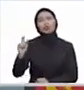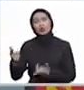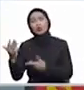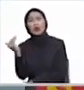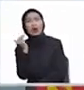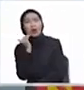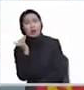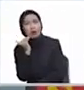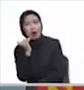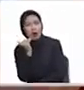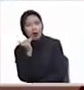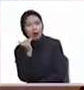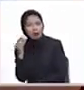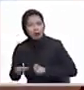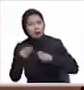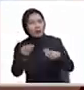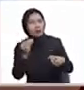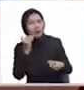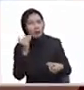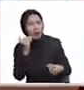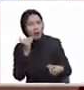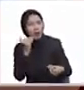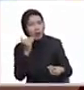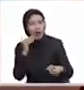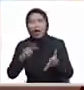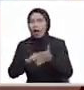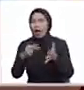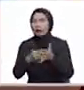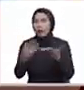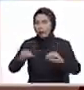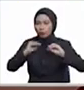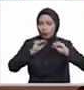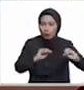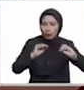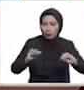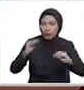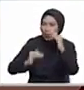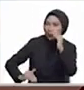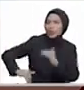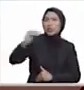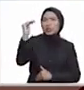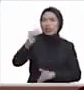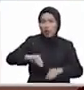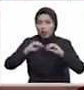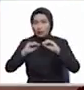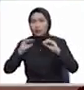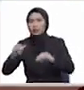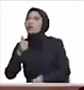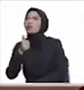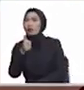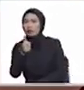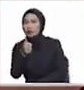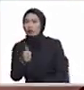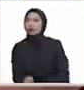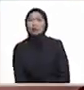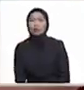Maka wanita harus diberikan pendidikan yang tinggi, pendidikan yang bagus. Ke